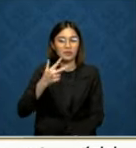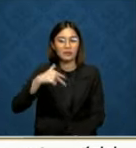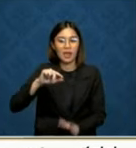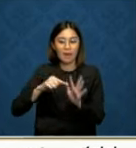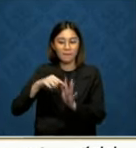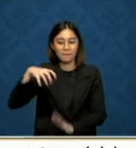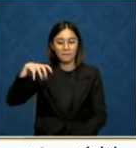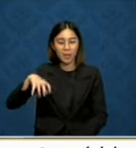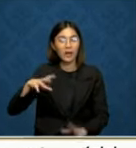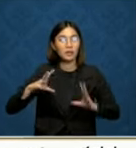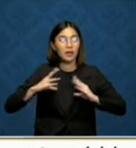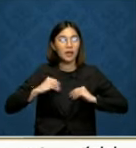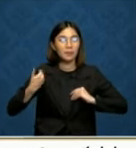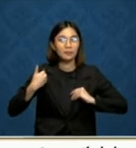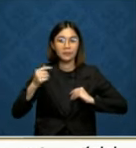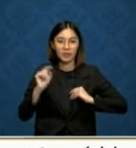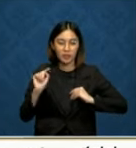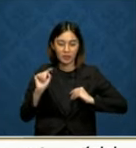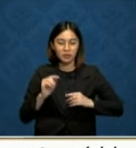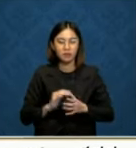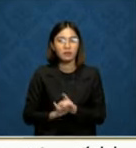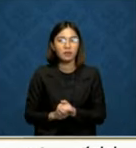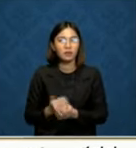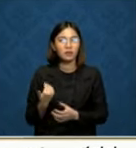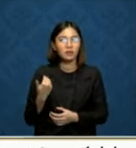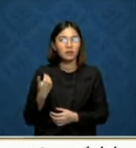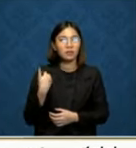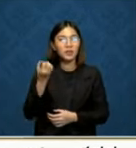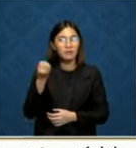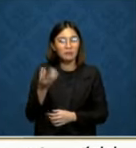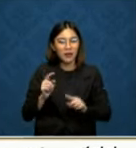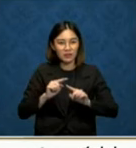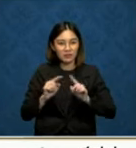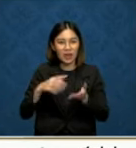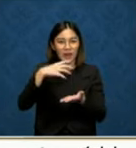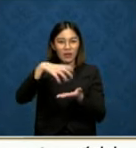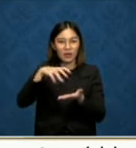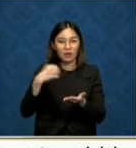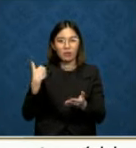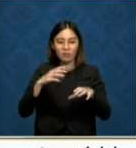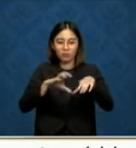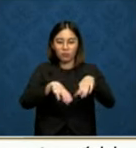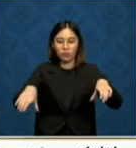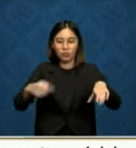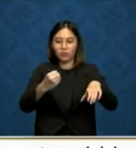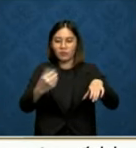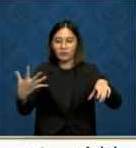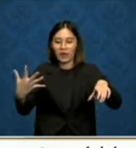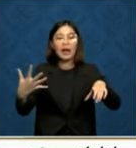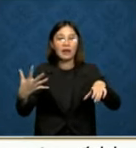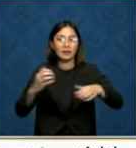ได้รับนะฮะอย่างน้อยเดีนี้คิดวาจิง ๆ มมากกวานี้นะฮ